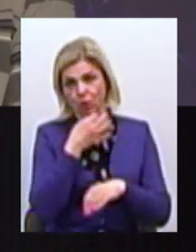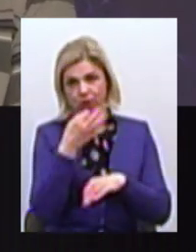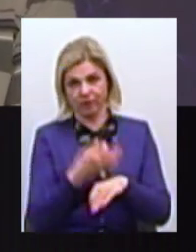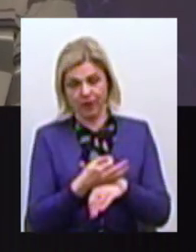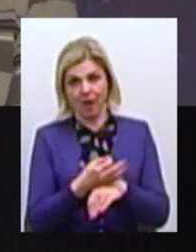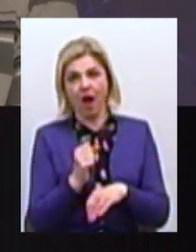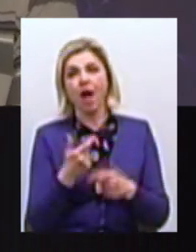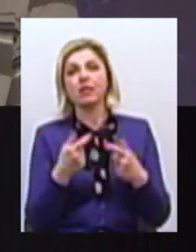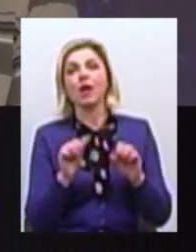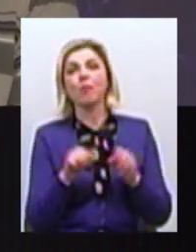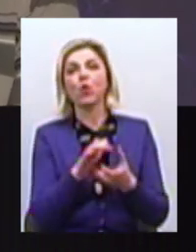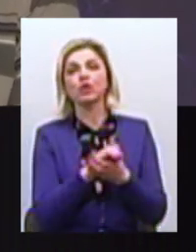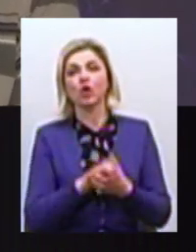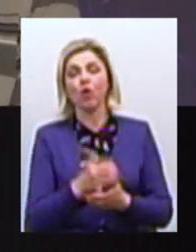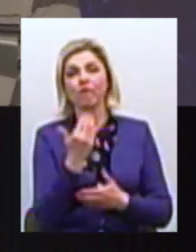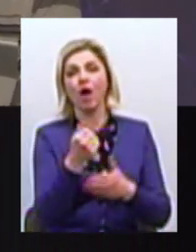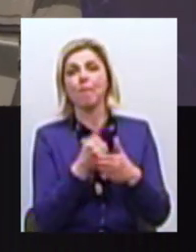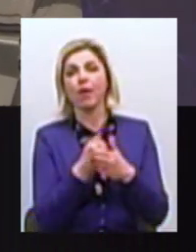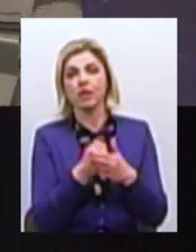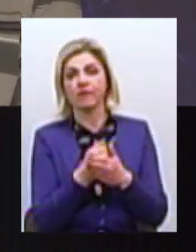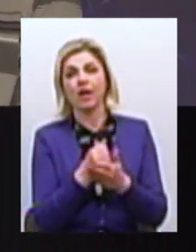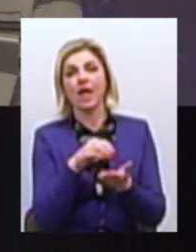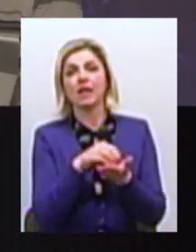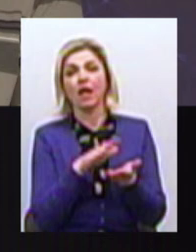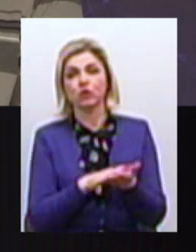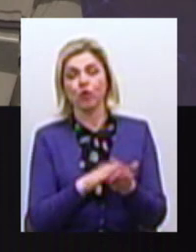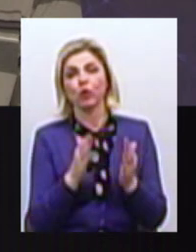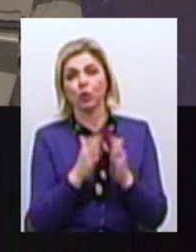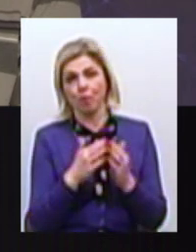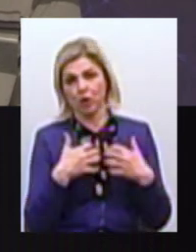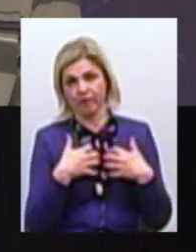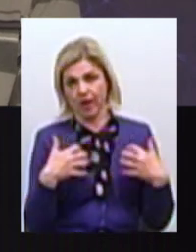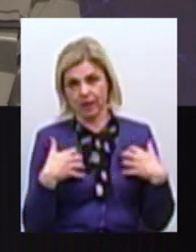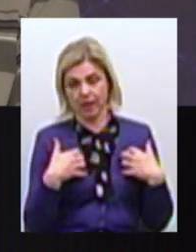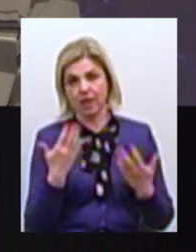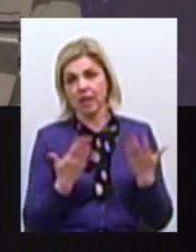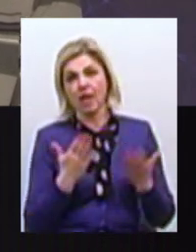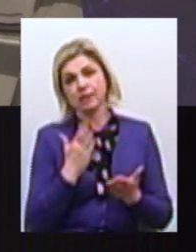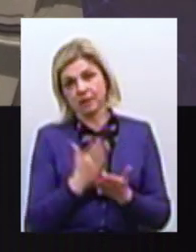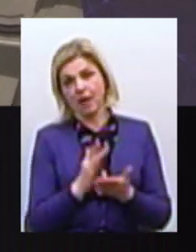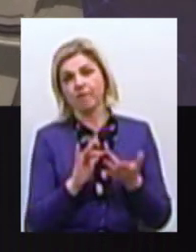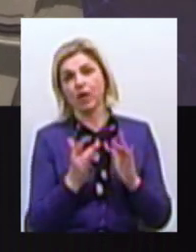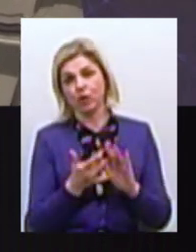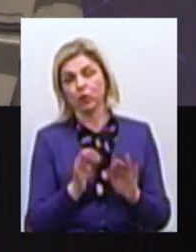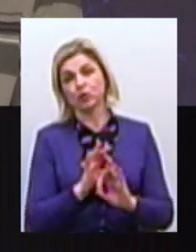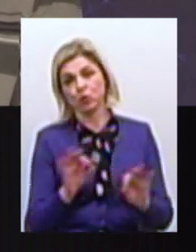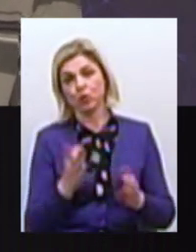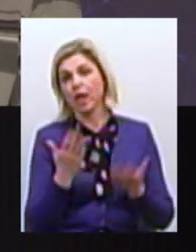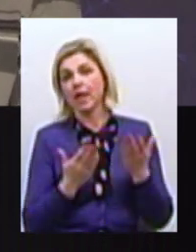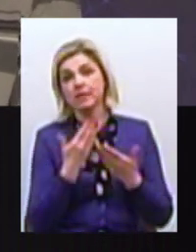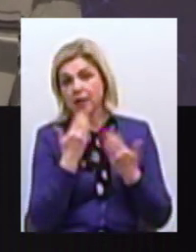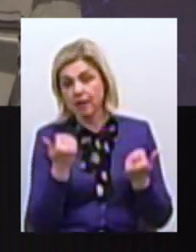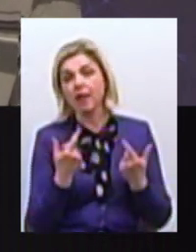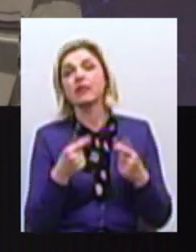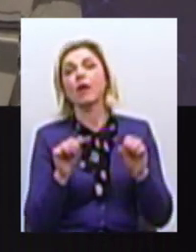де можна ознайомитися з вашою базою зареєстрованих домашніх вже тварин? Якщо вони є в електронному варіанті, чудово, якщо ні, то де саме можна